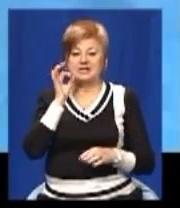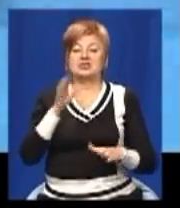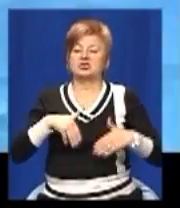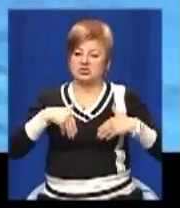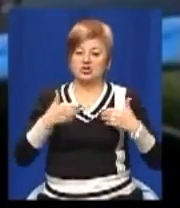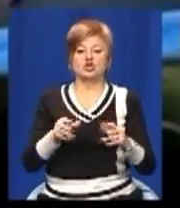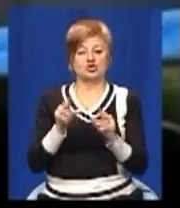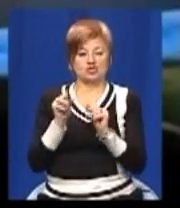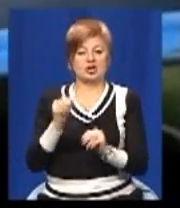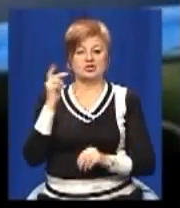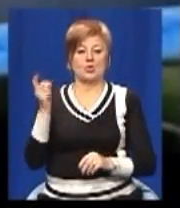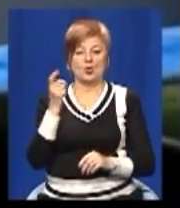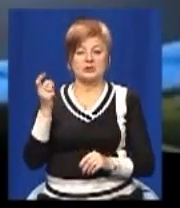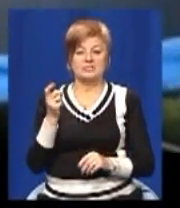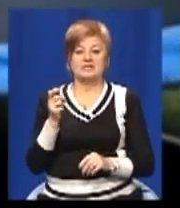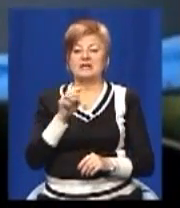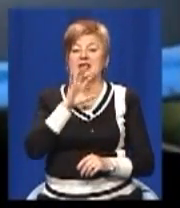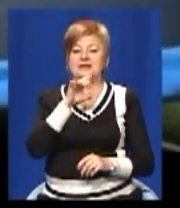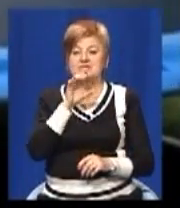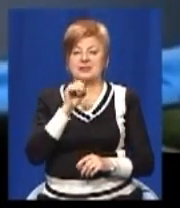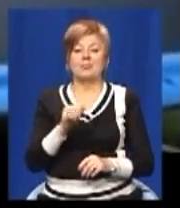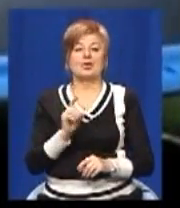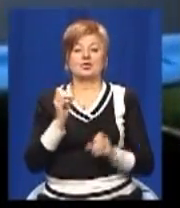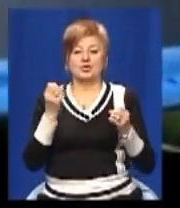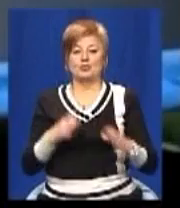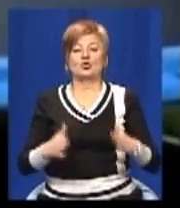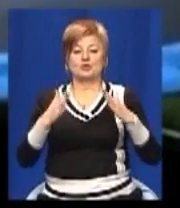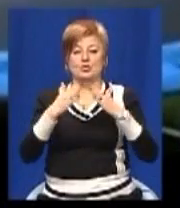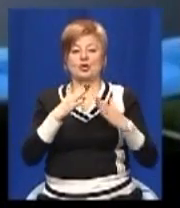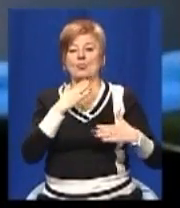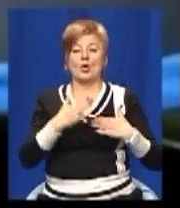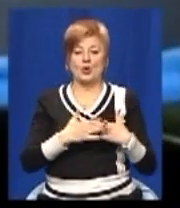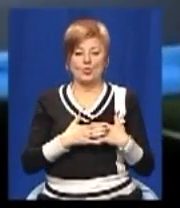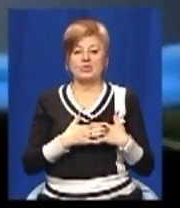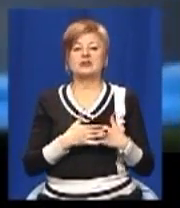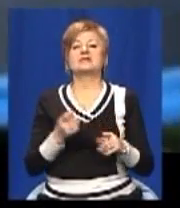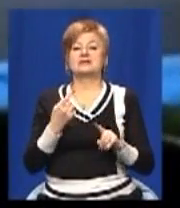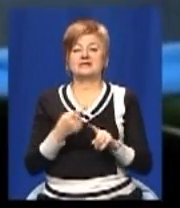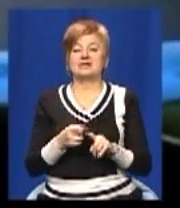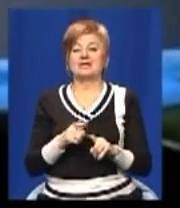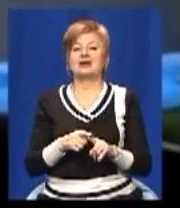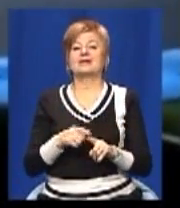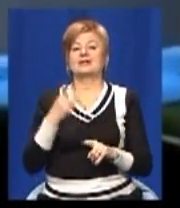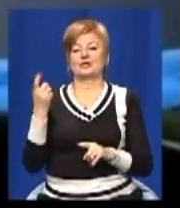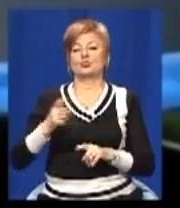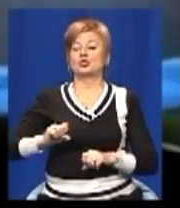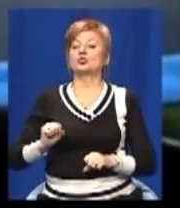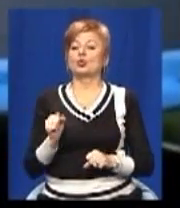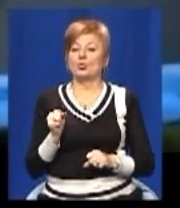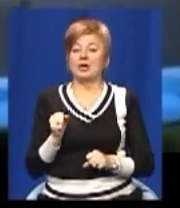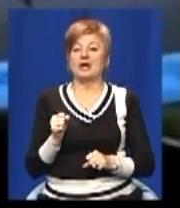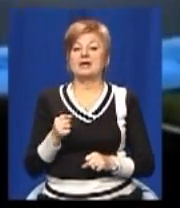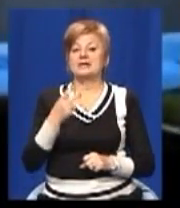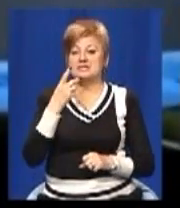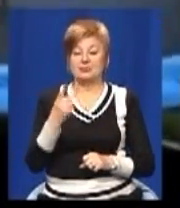своєму власникові, добермани не просто класні домашні улюбленці, а й справжні друзі для своїх господарів. Не